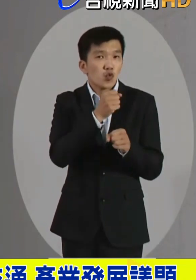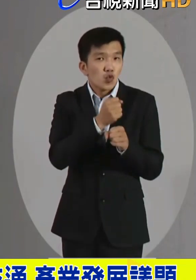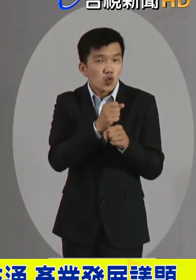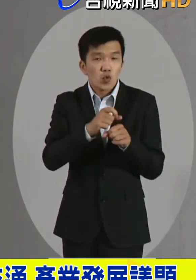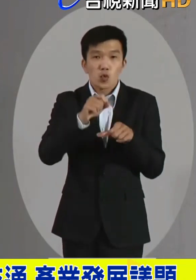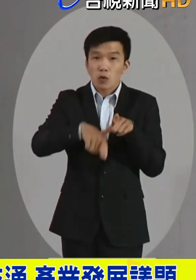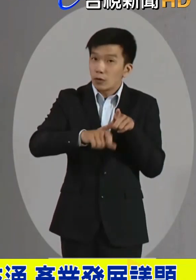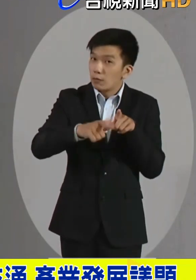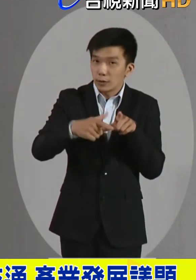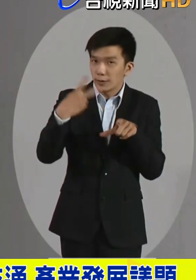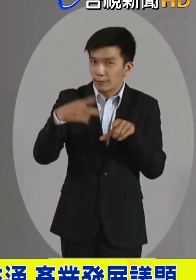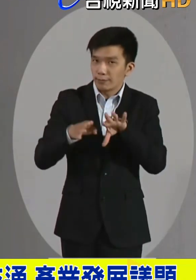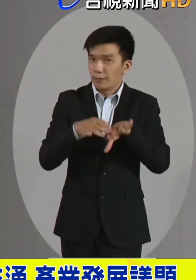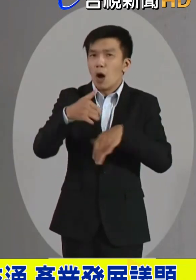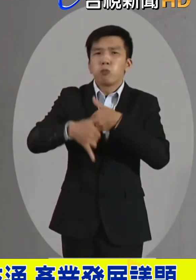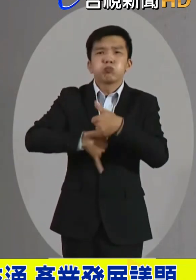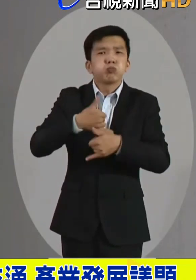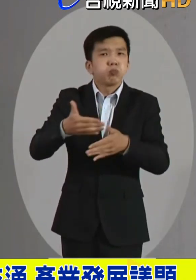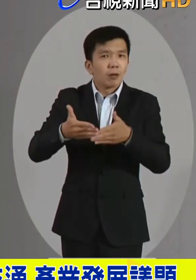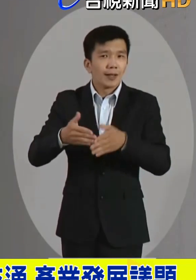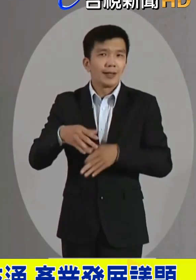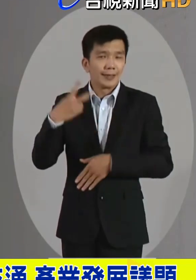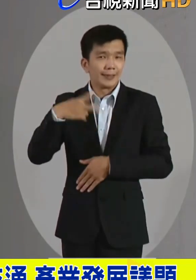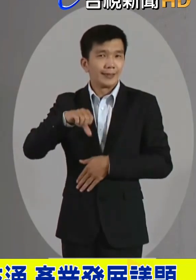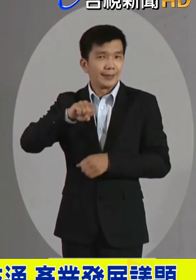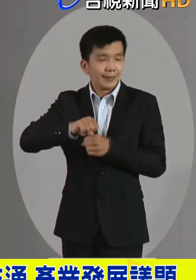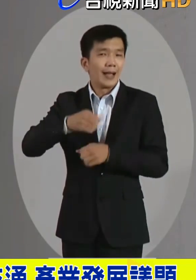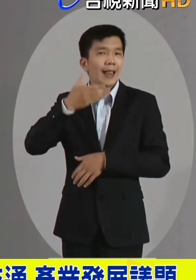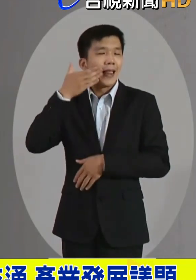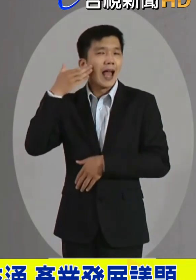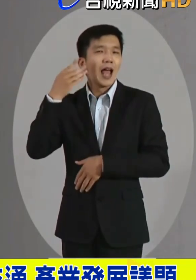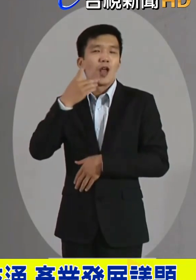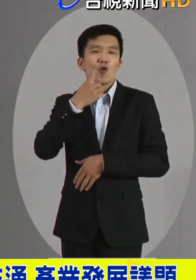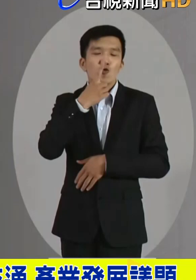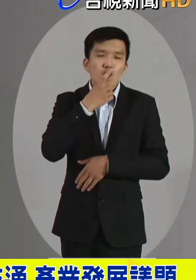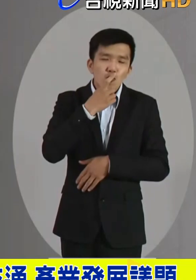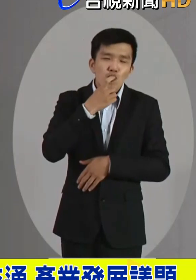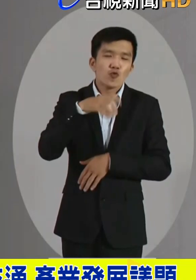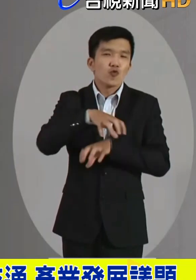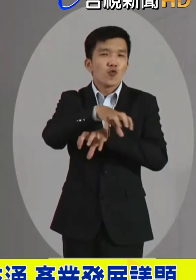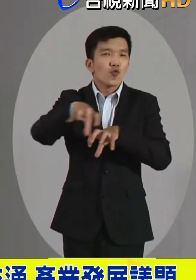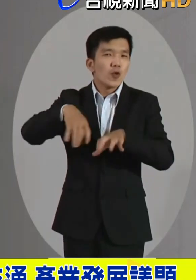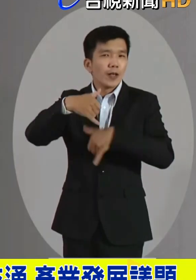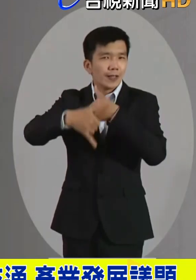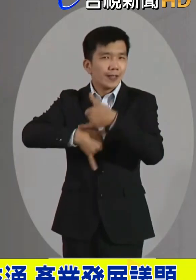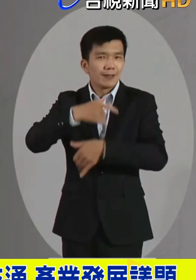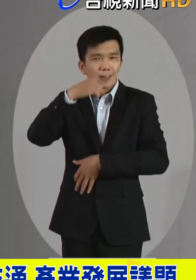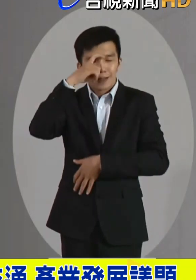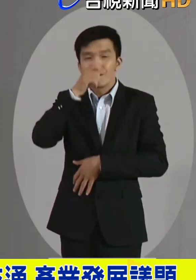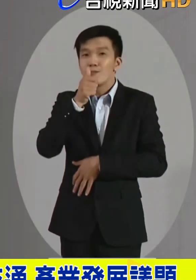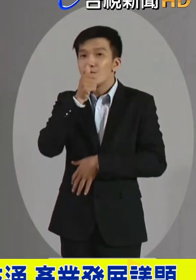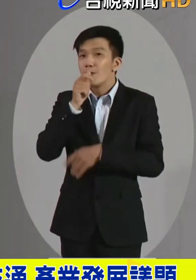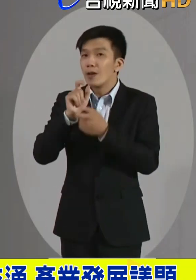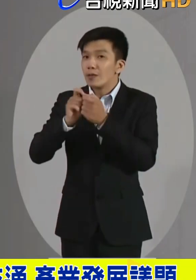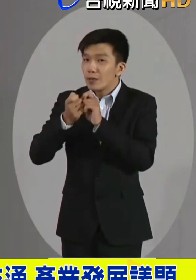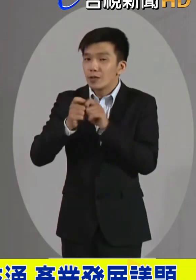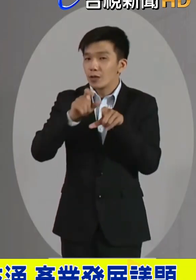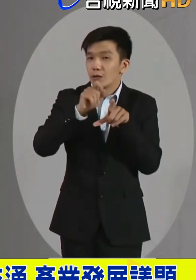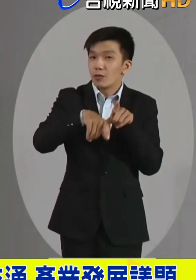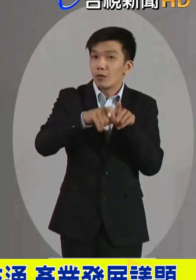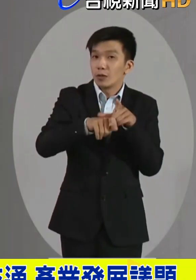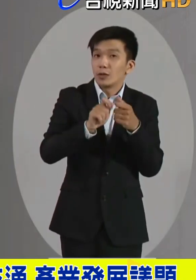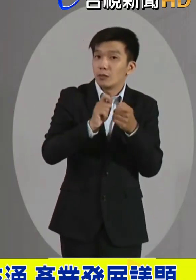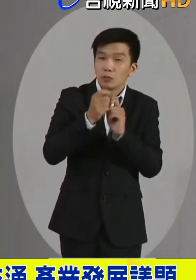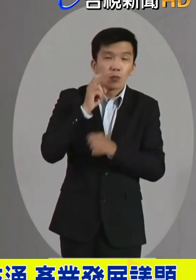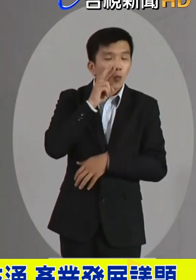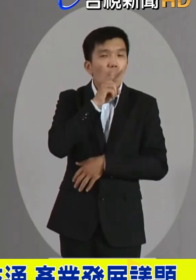生活，所以我会打造蓝绿带的生活，让大家能够在家的附近、工作场所的附近就有